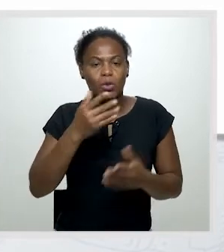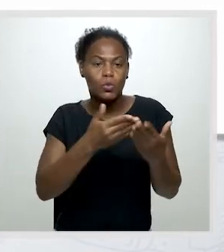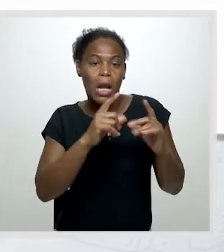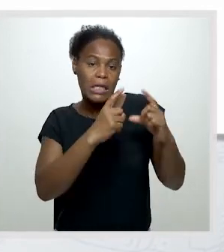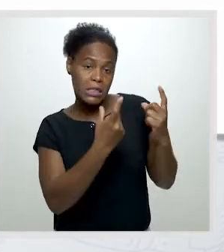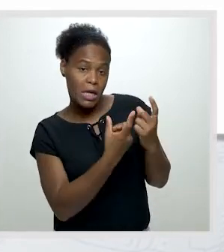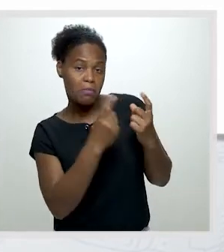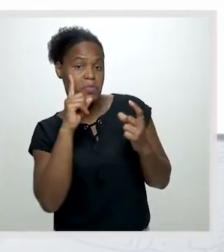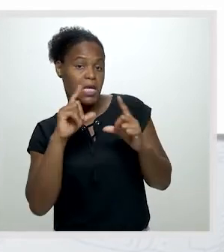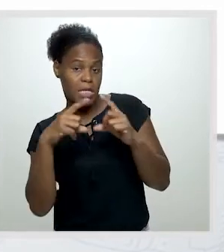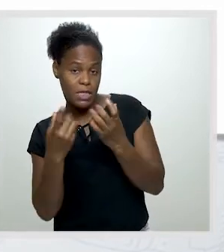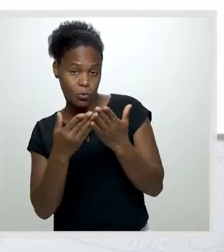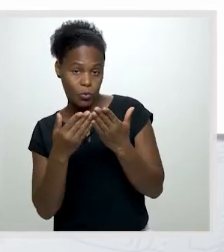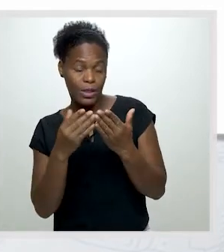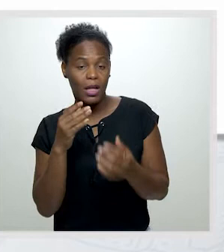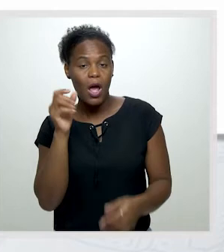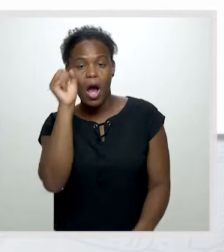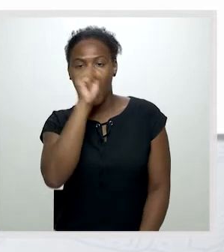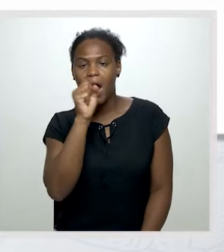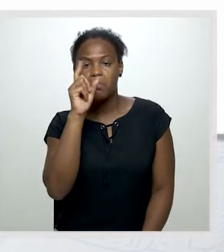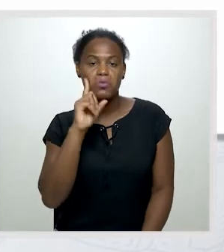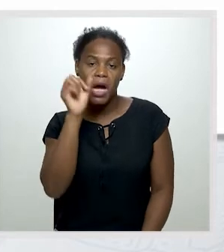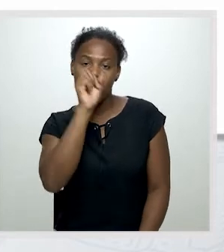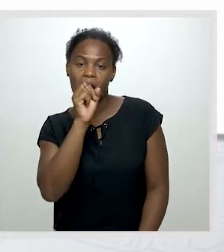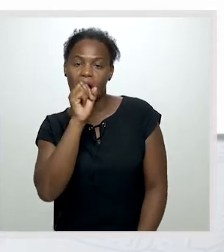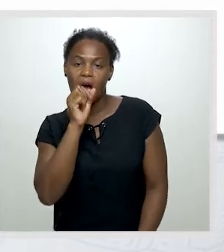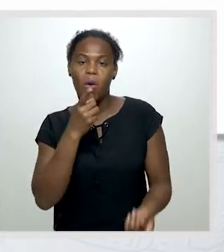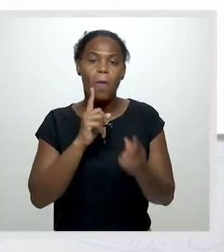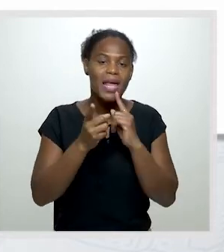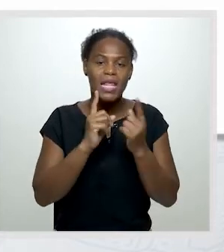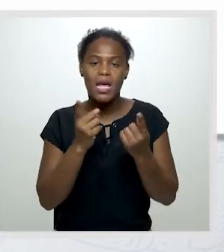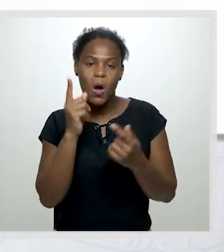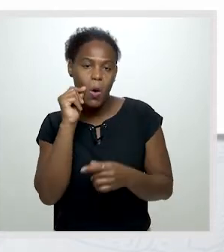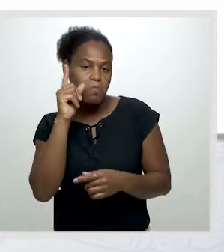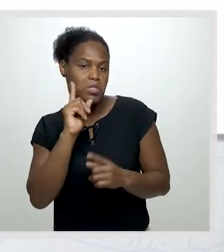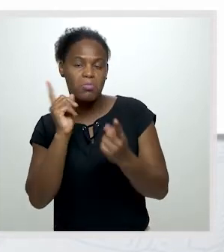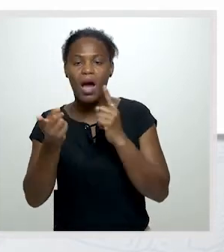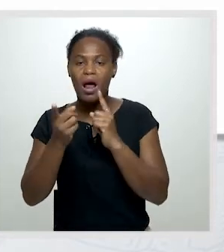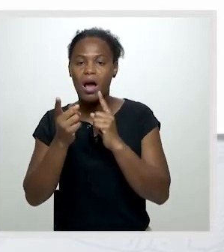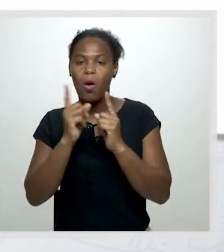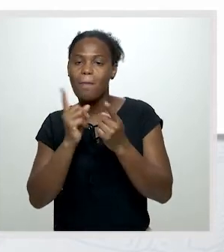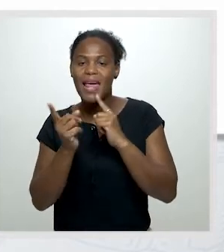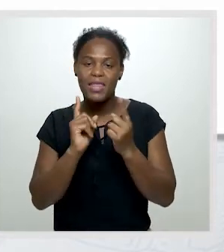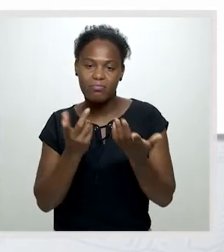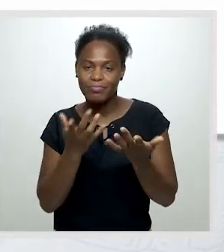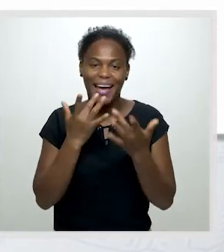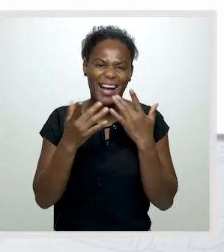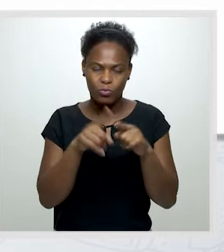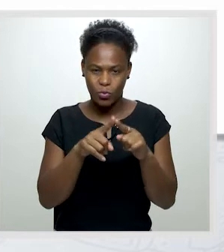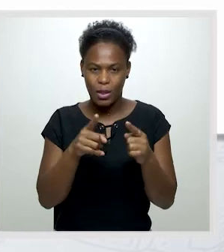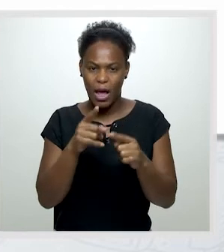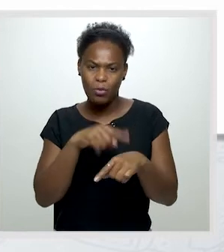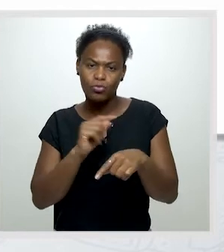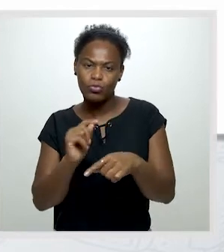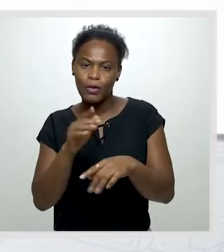lycéenne, chanteur, chanteuse, comédien, comédienne. Je te laisse quelques secondes pour faire cette